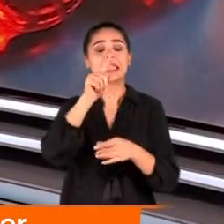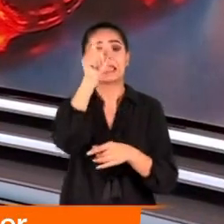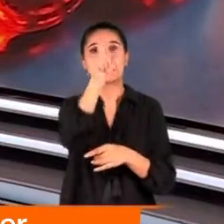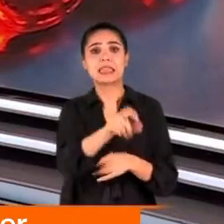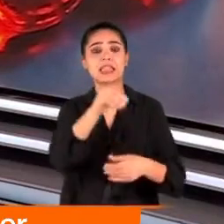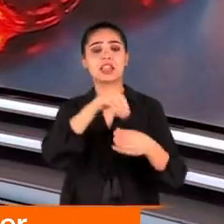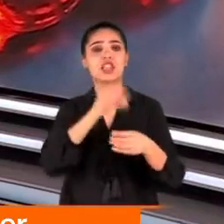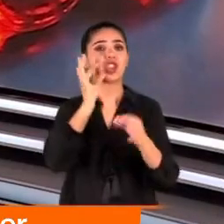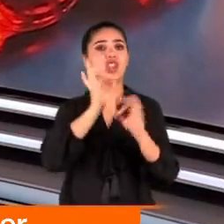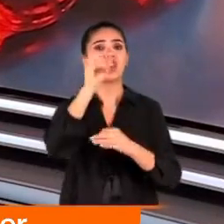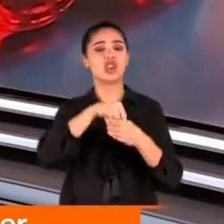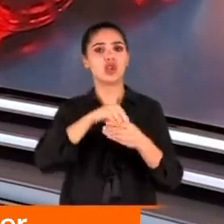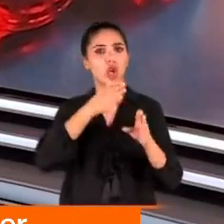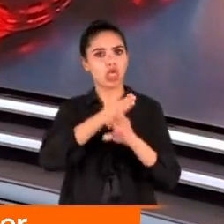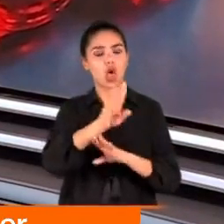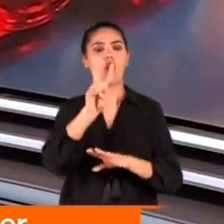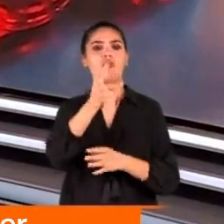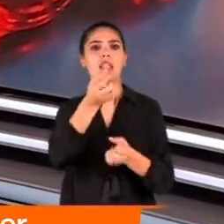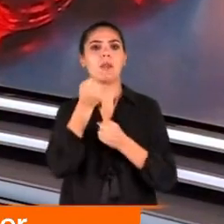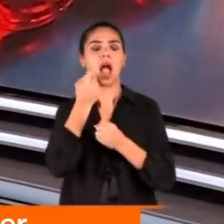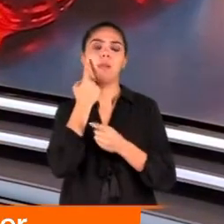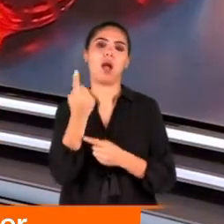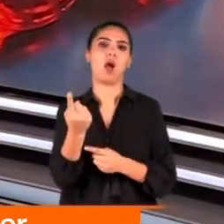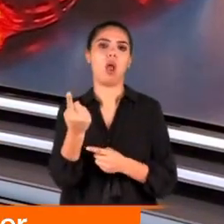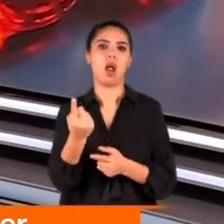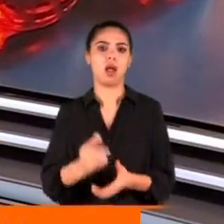olan vitamini kullanmak şartıyla.